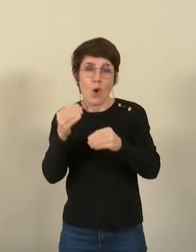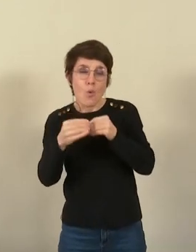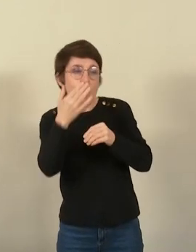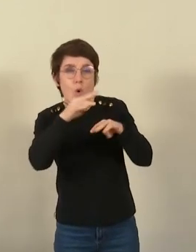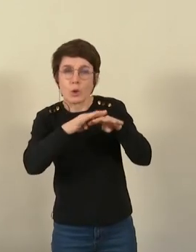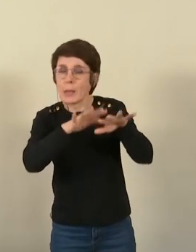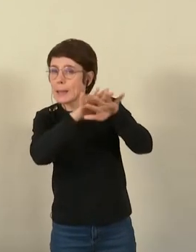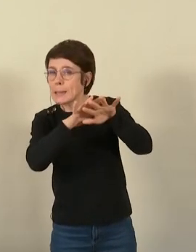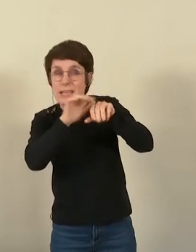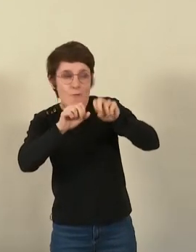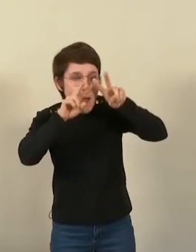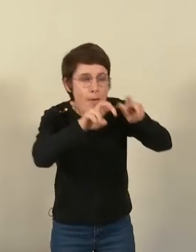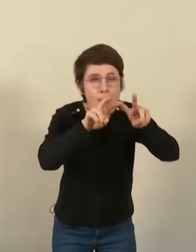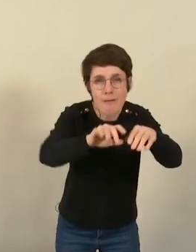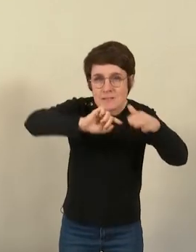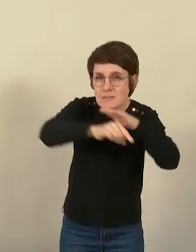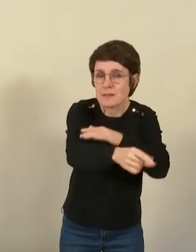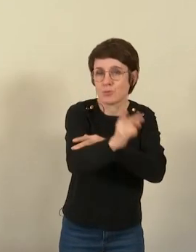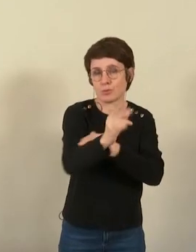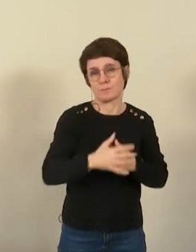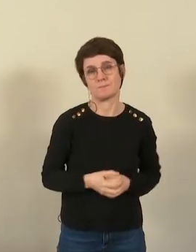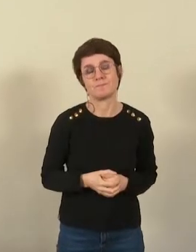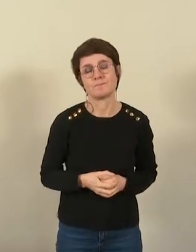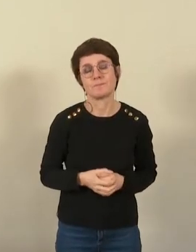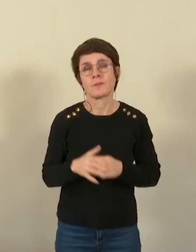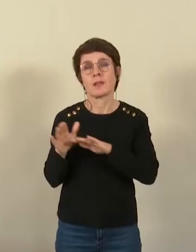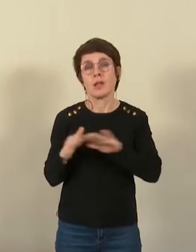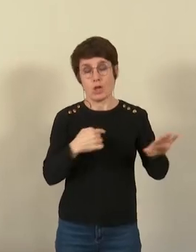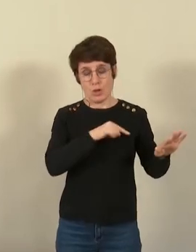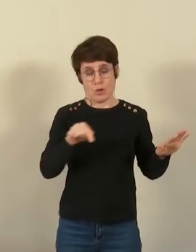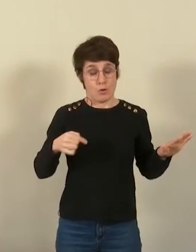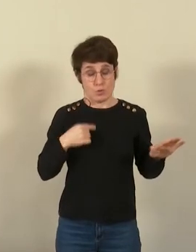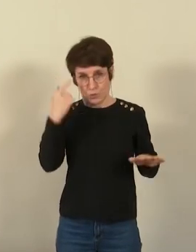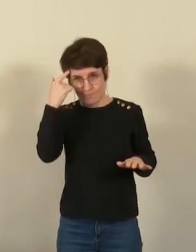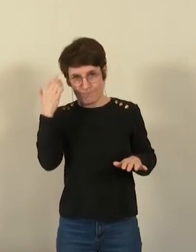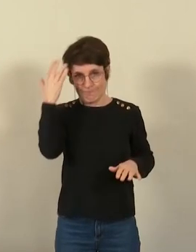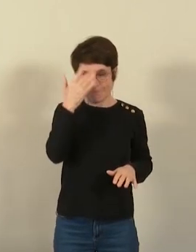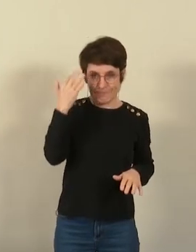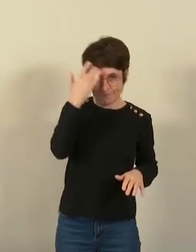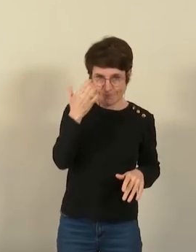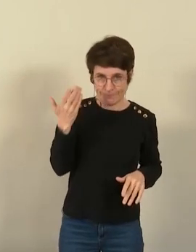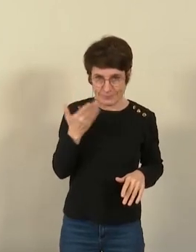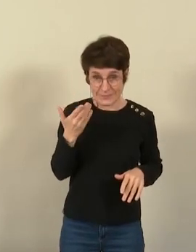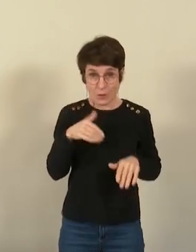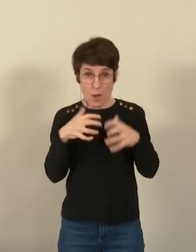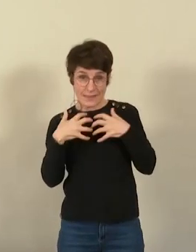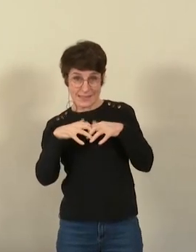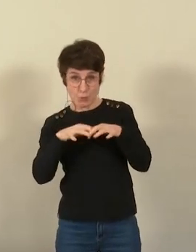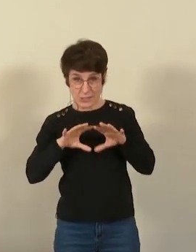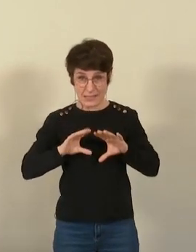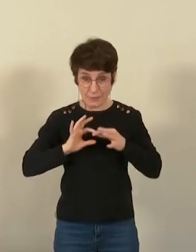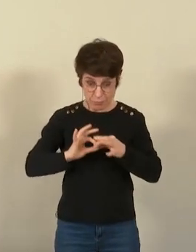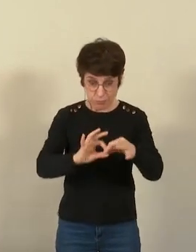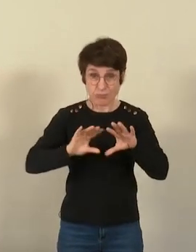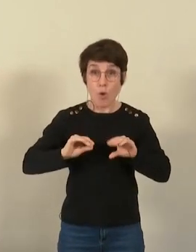d'autres quartiers enfin notre principale crainte concerne notre capacité à réellement mettre en œuvre ce dispositif nous